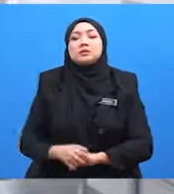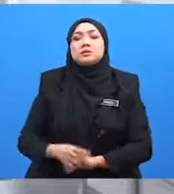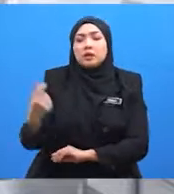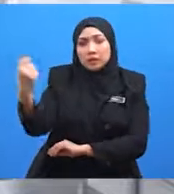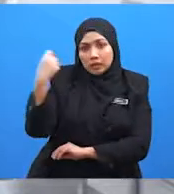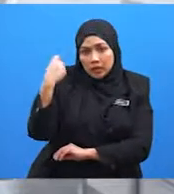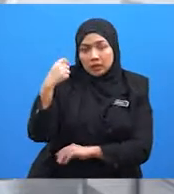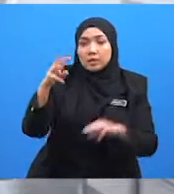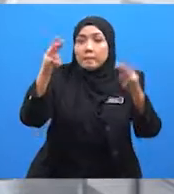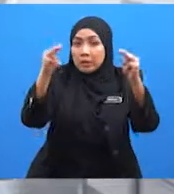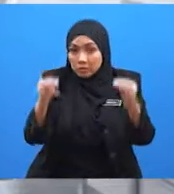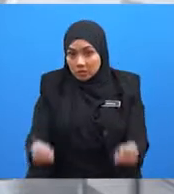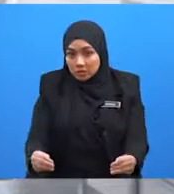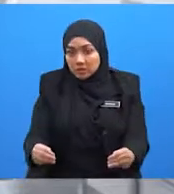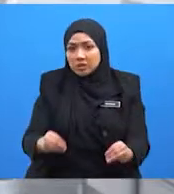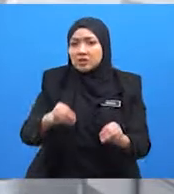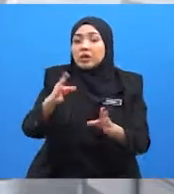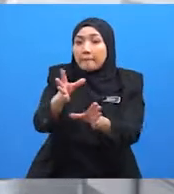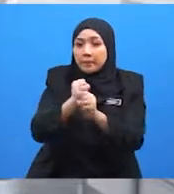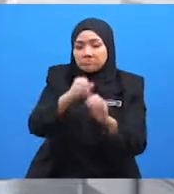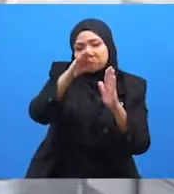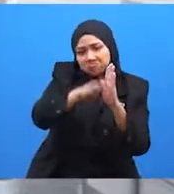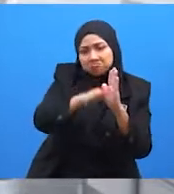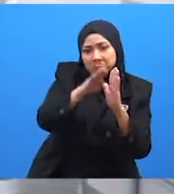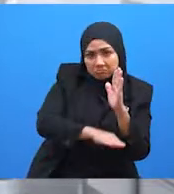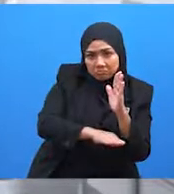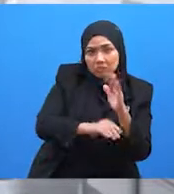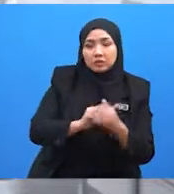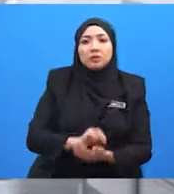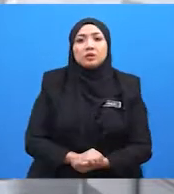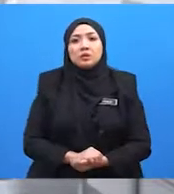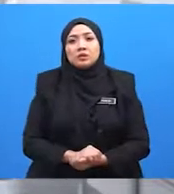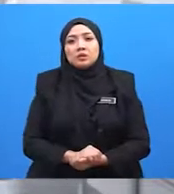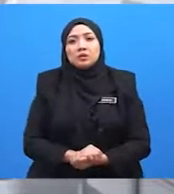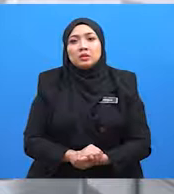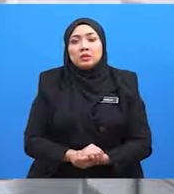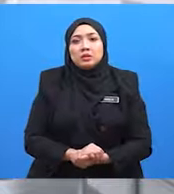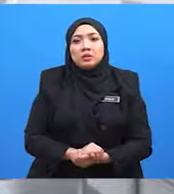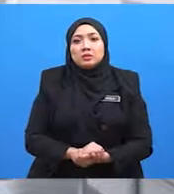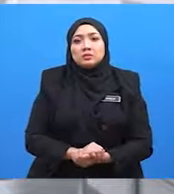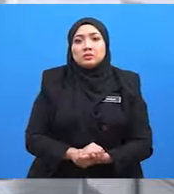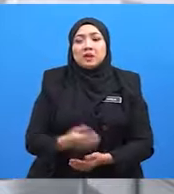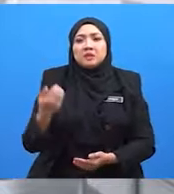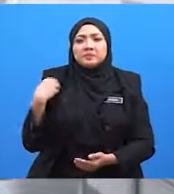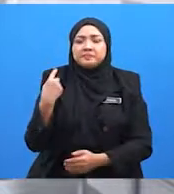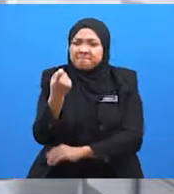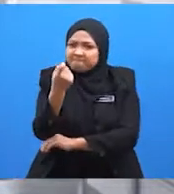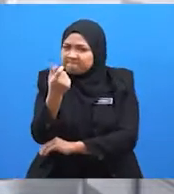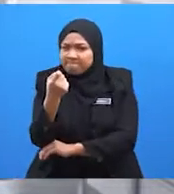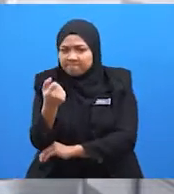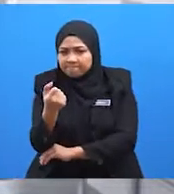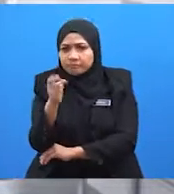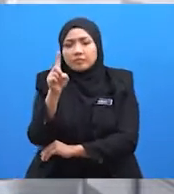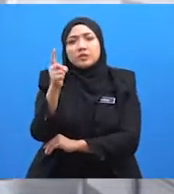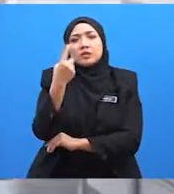Tenaga manusia juga telah dikurangkan. Ini merupakan sebahagian sahaja teknologi yang